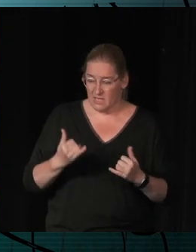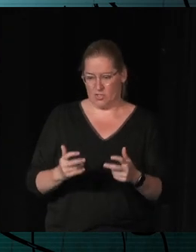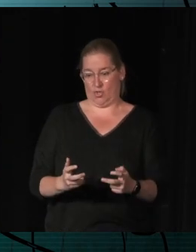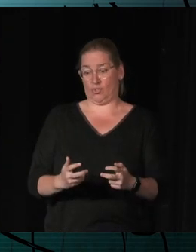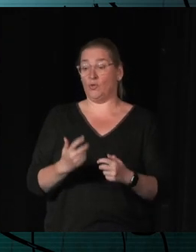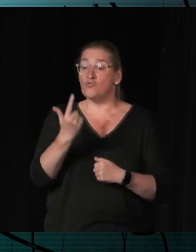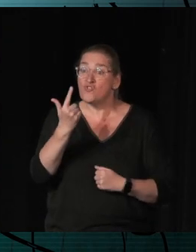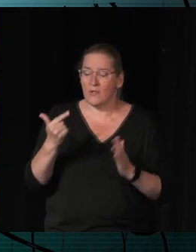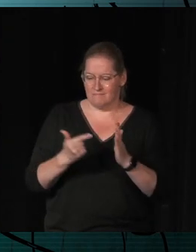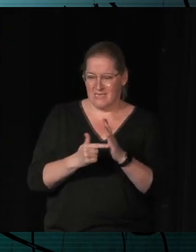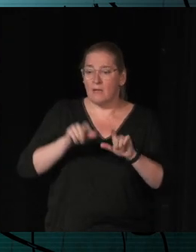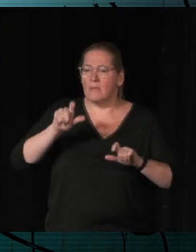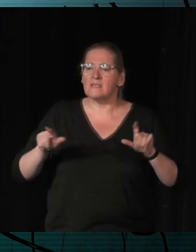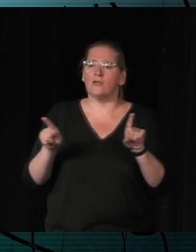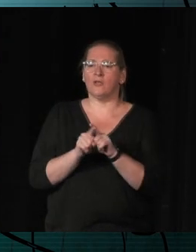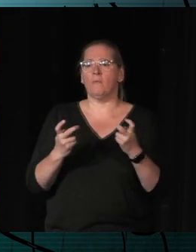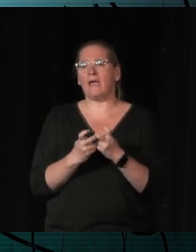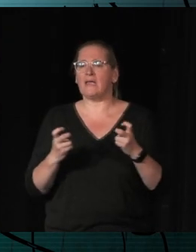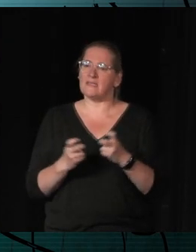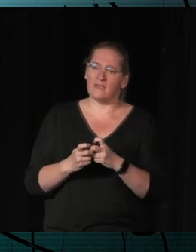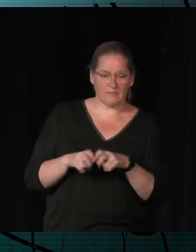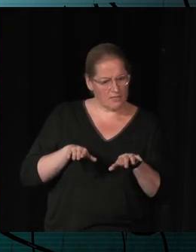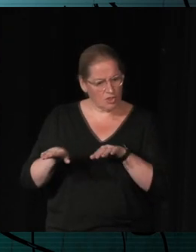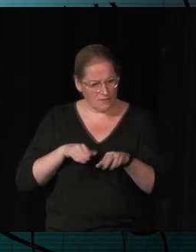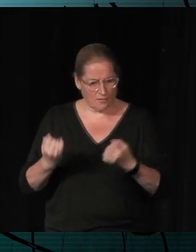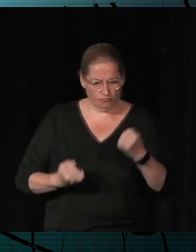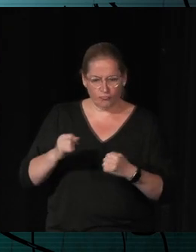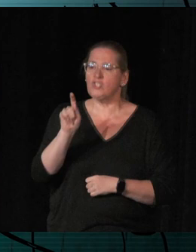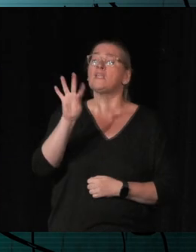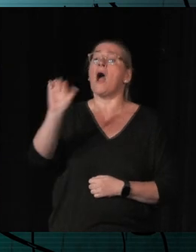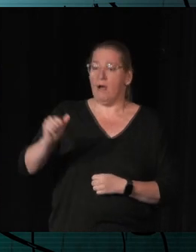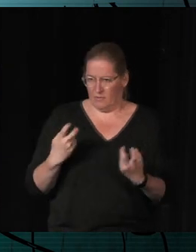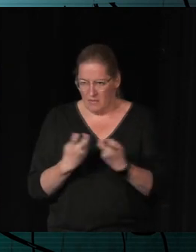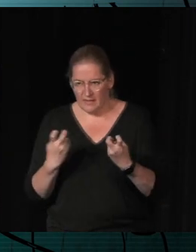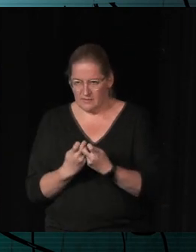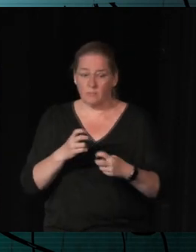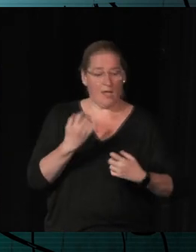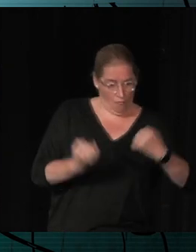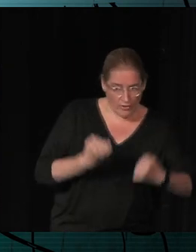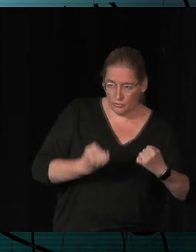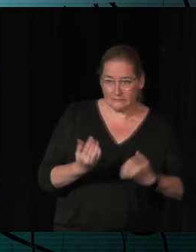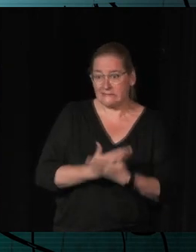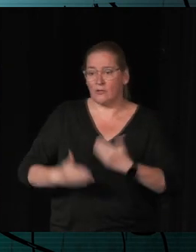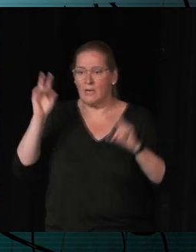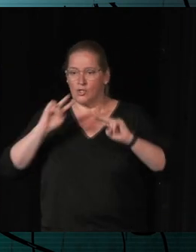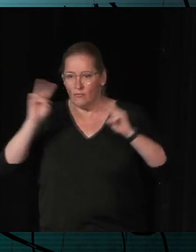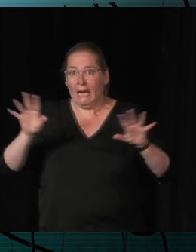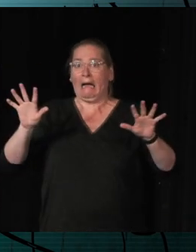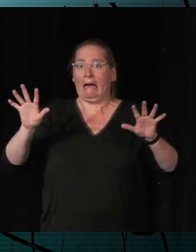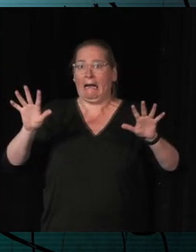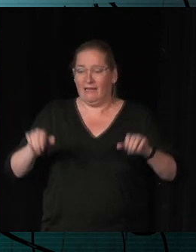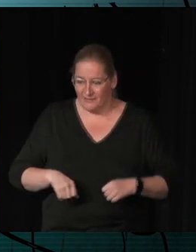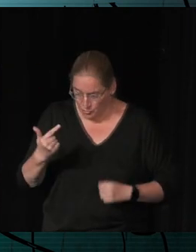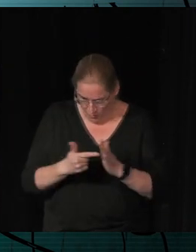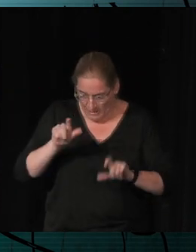2000 personnes comme les GTA les trucs comme ça qu oh ben non finalement on va pas mettre des voitures on va mettre des chevaux euh là les gars vont faire attends